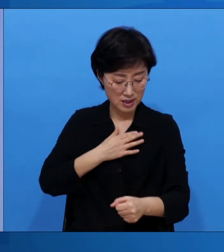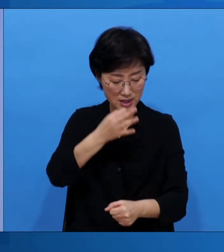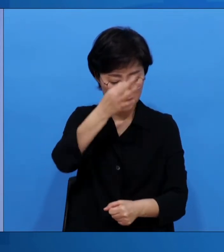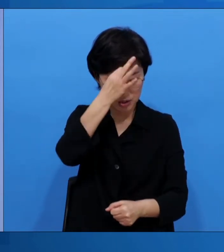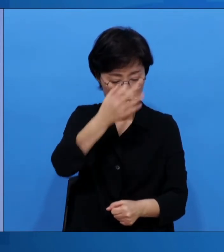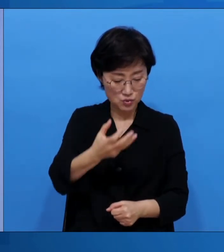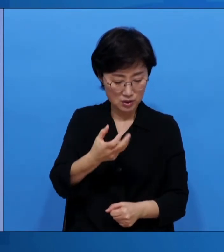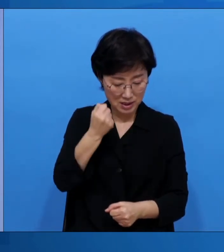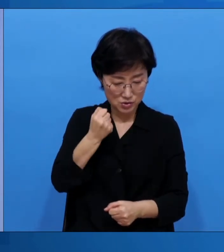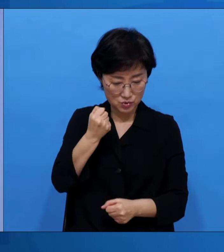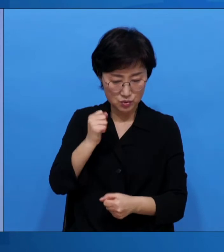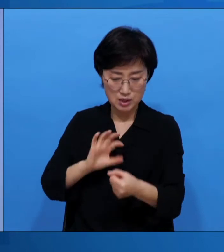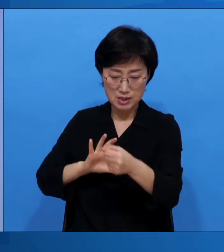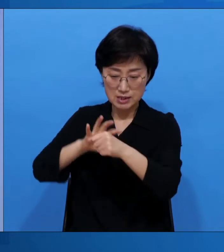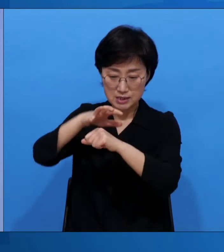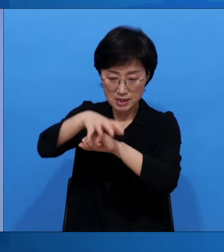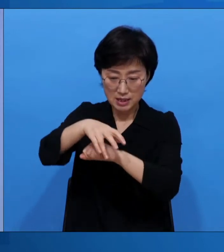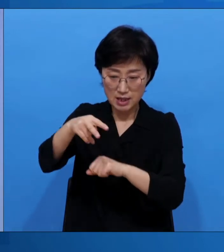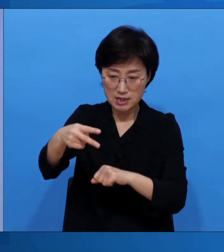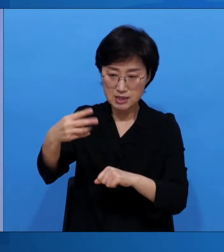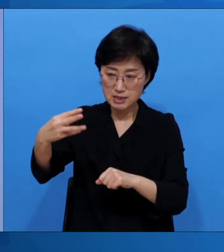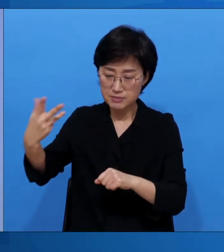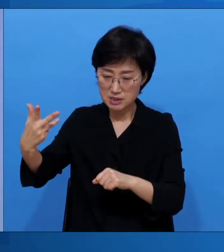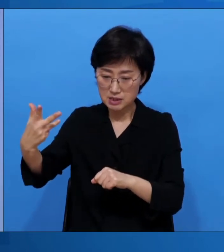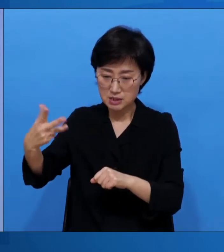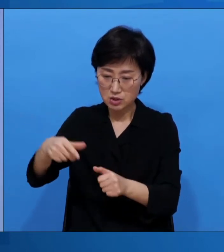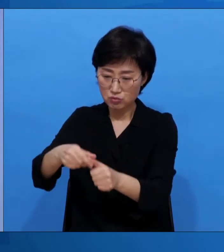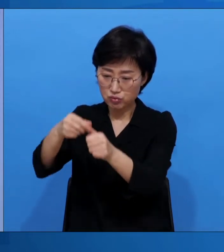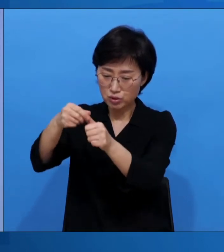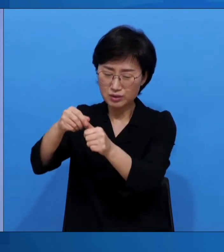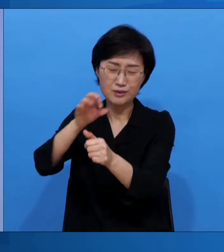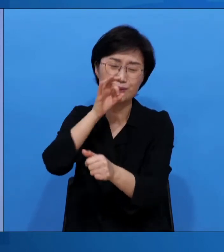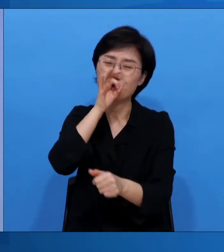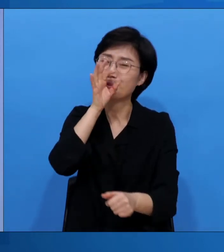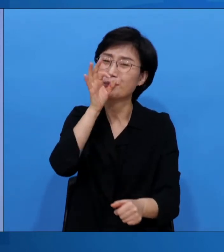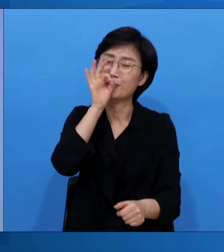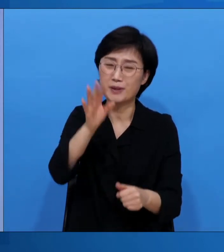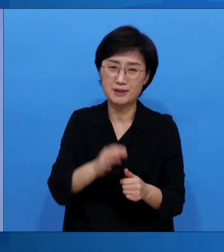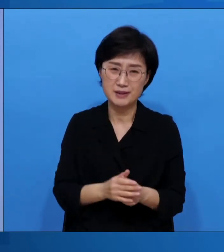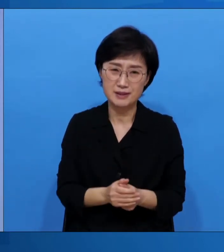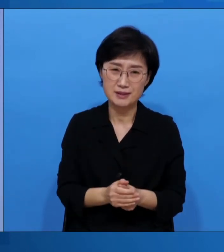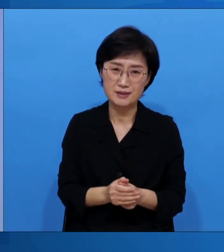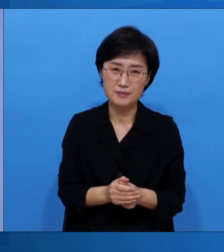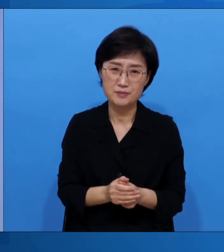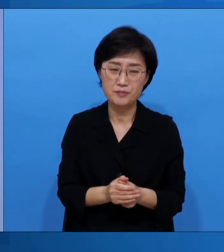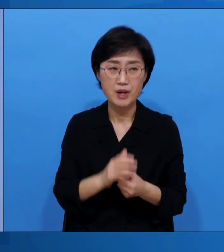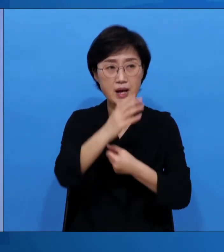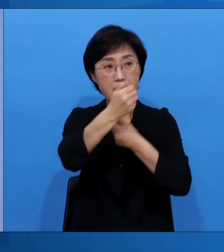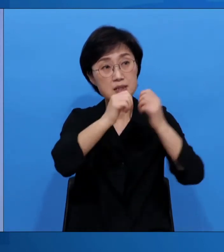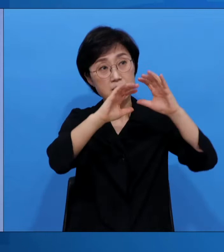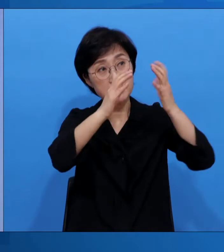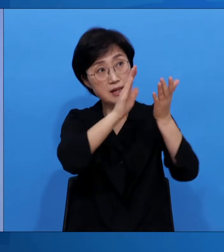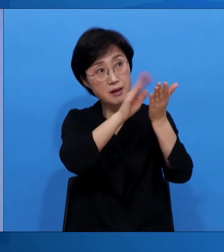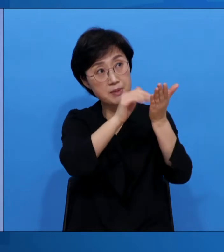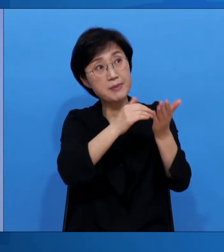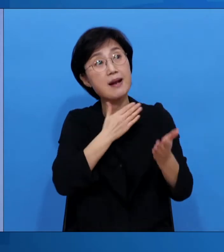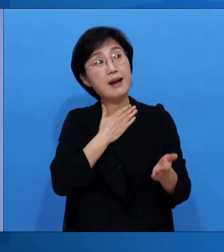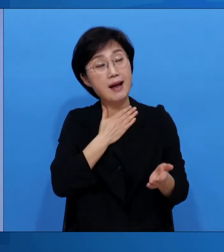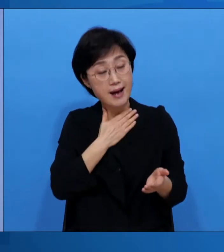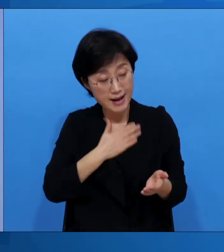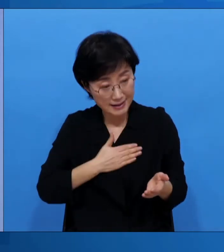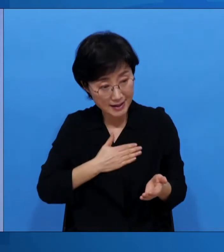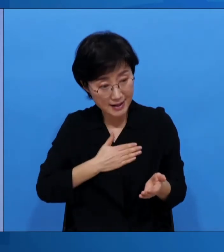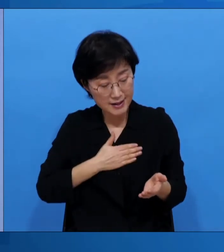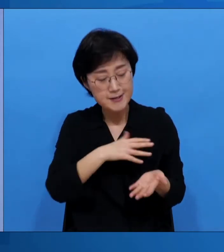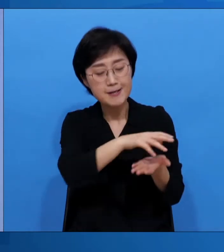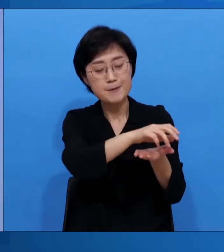We cannot save the 237 nations with our strength. We can't even go to all these nations. 하나님의 나라 비밀이 뭔지 알면 안 가고도 움직여요. However, if